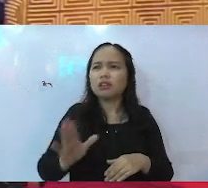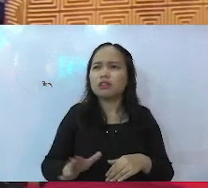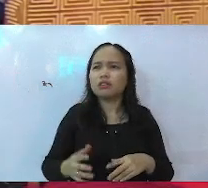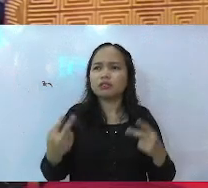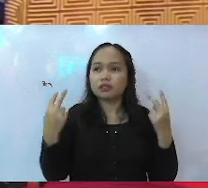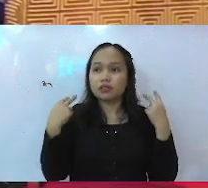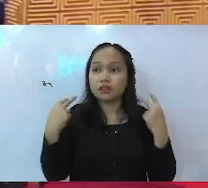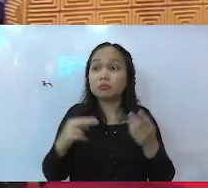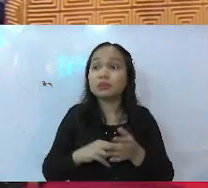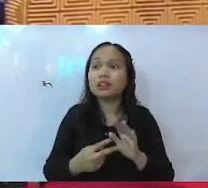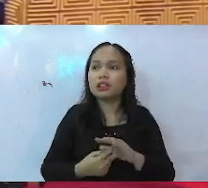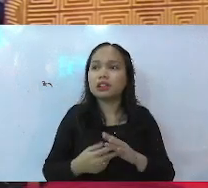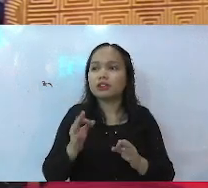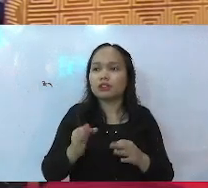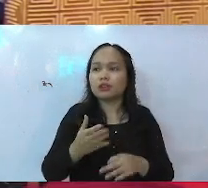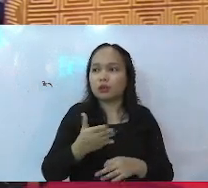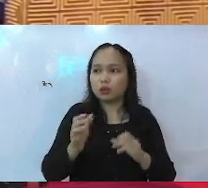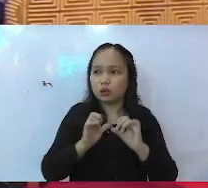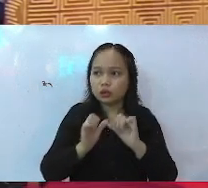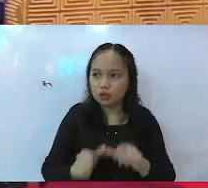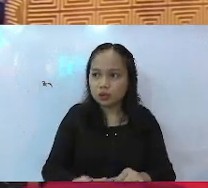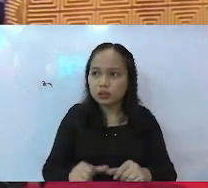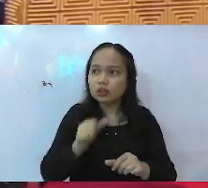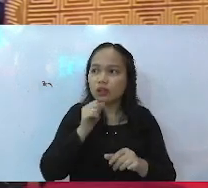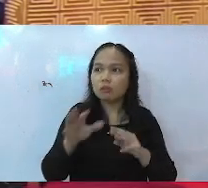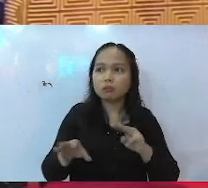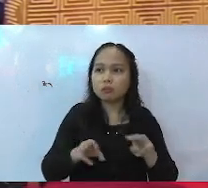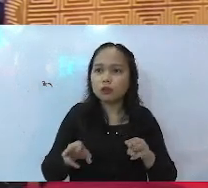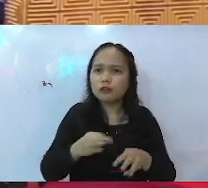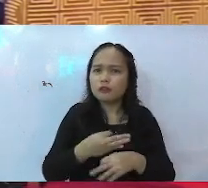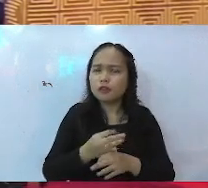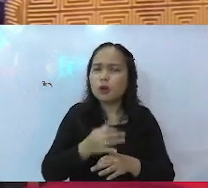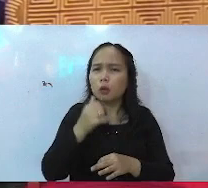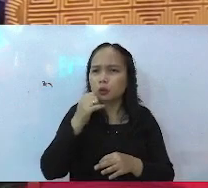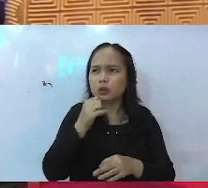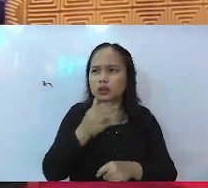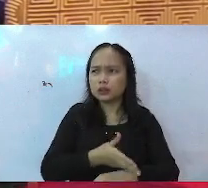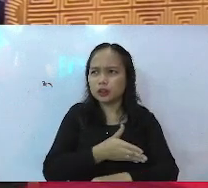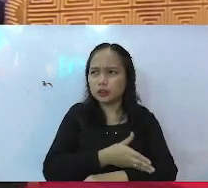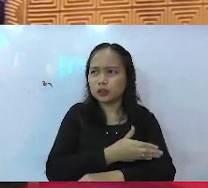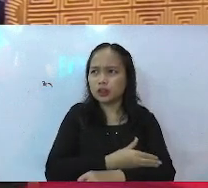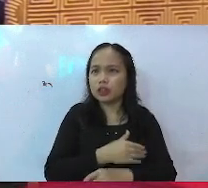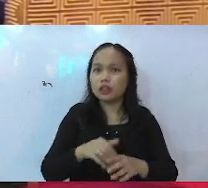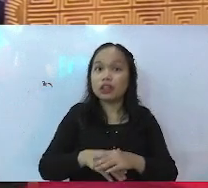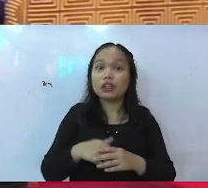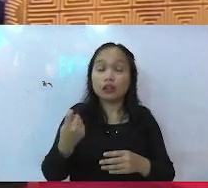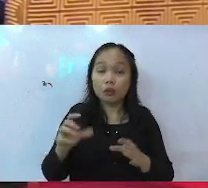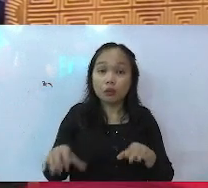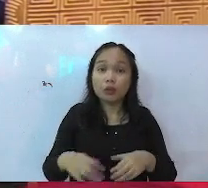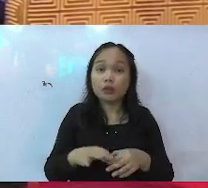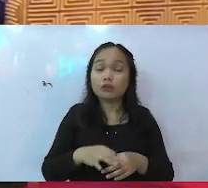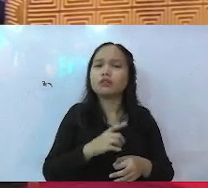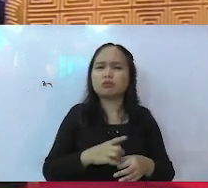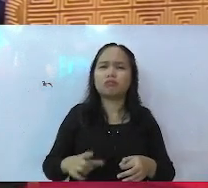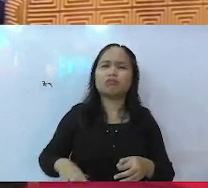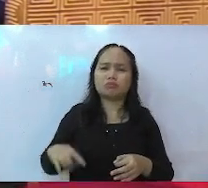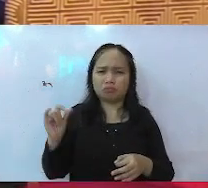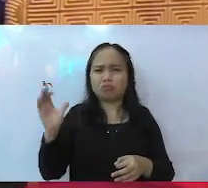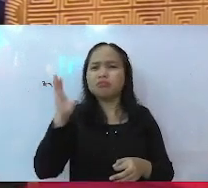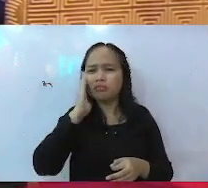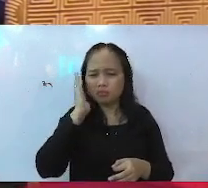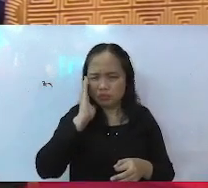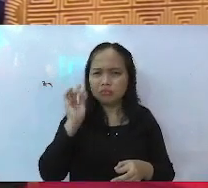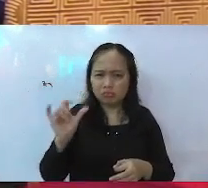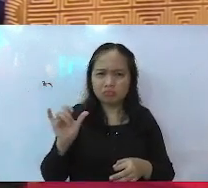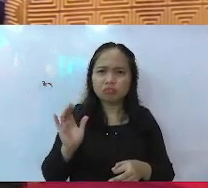naging steadfast naging unmovable nag always abound sa trabaho ng panginoon alam nila yan alam nila yan alam nila